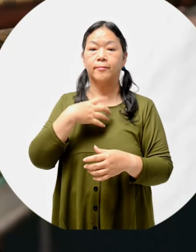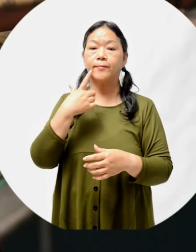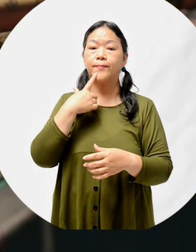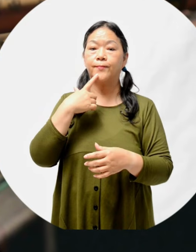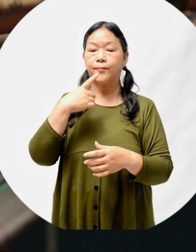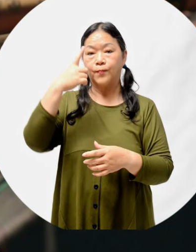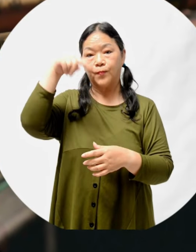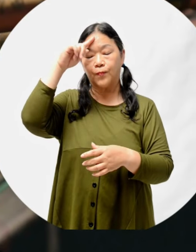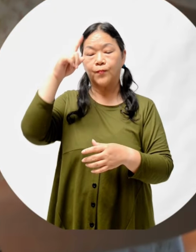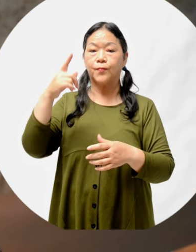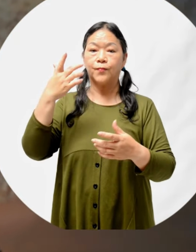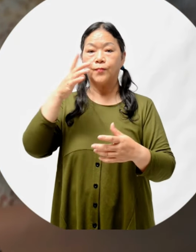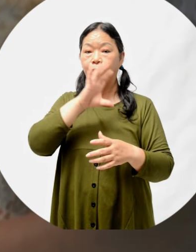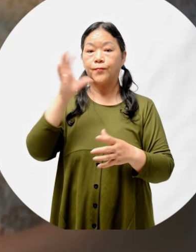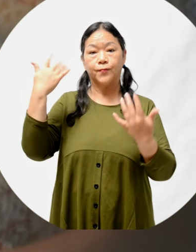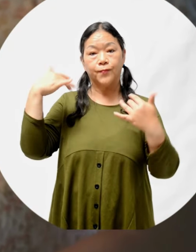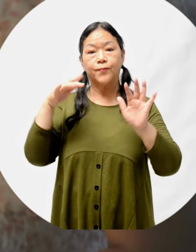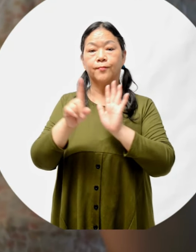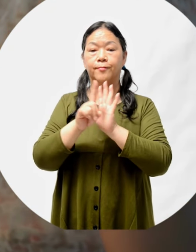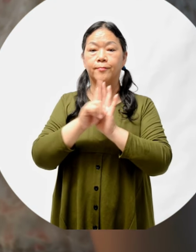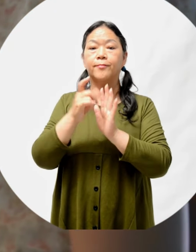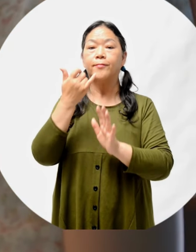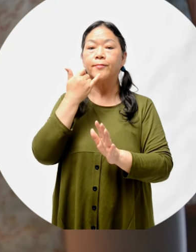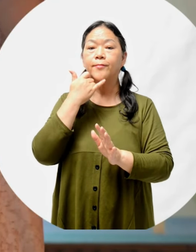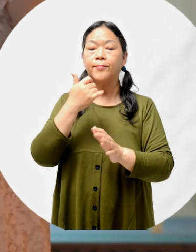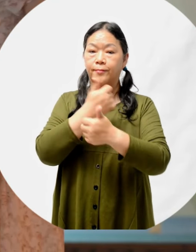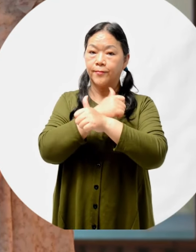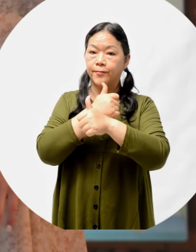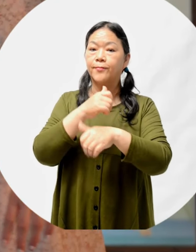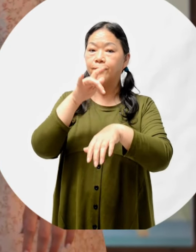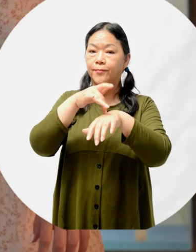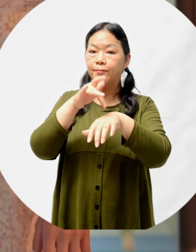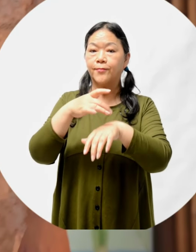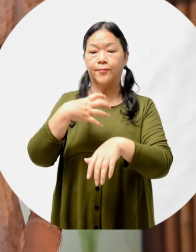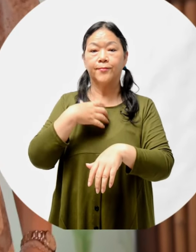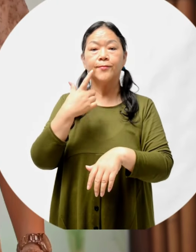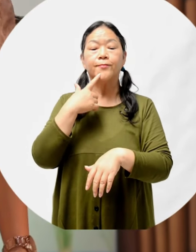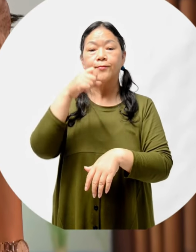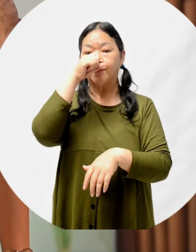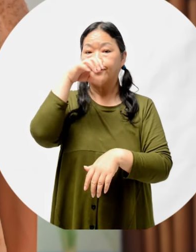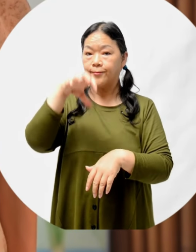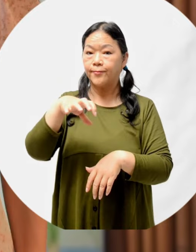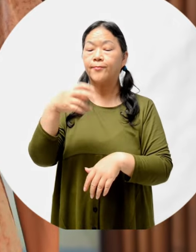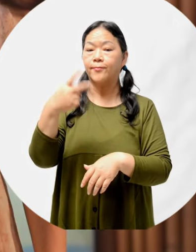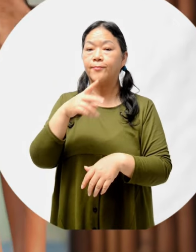体验阿美族文化的好去处，也是亲子景点游乐的好地方。